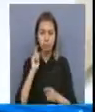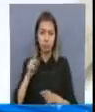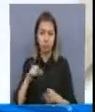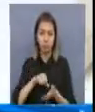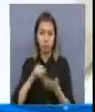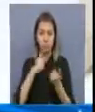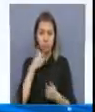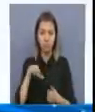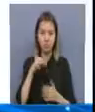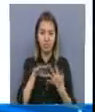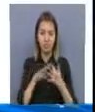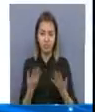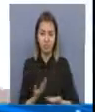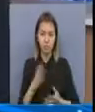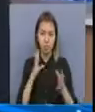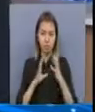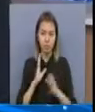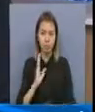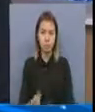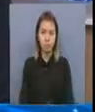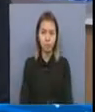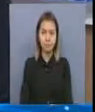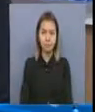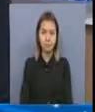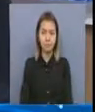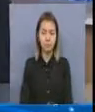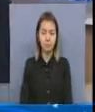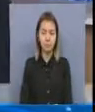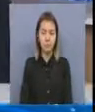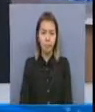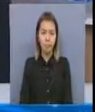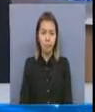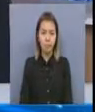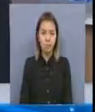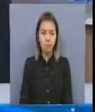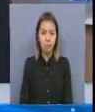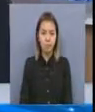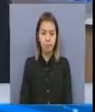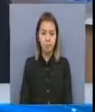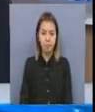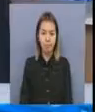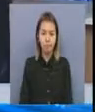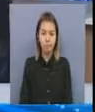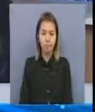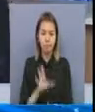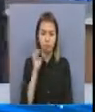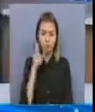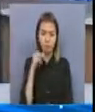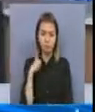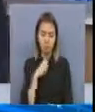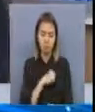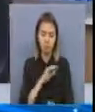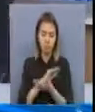биыл барлық аудан тұрғындары қамтылмақ. Слышал я о знакомых, что есть программа, так вообще я... Бастау жобасы туралы мен